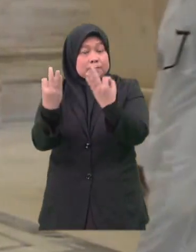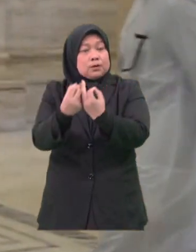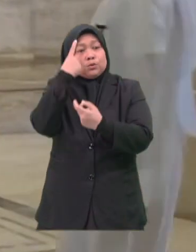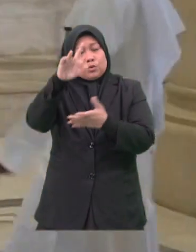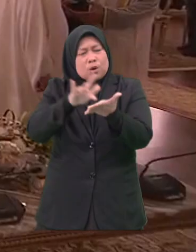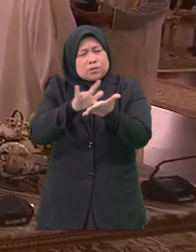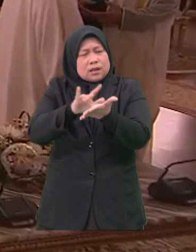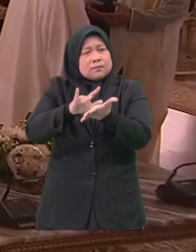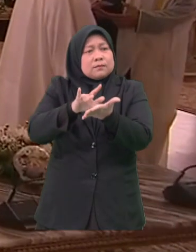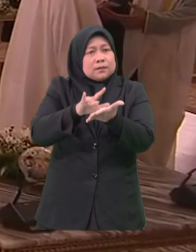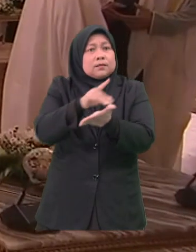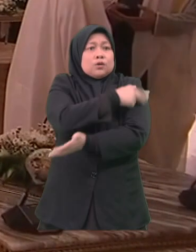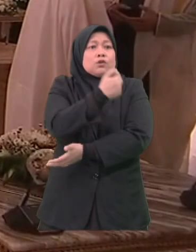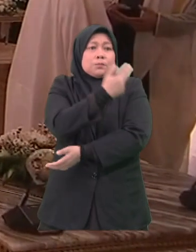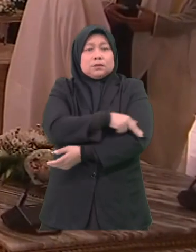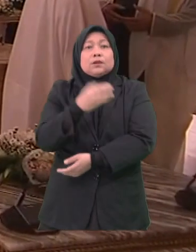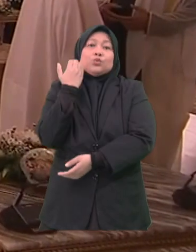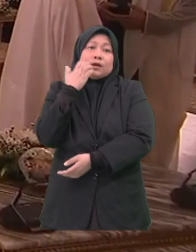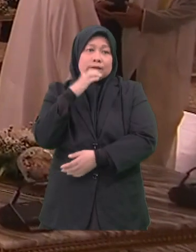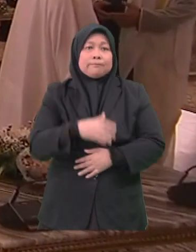untuk rawatan perubatan di Hospital UAE